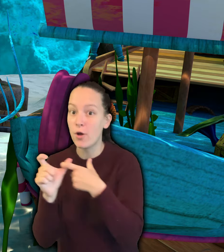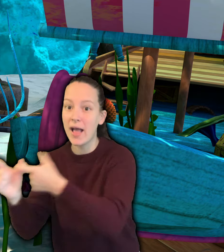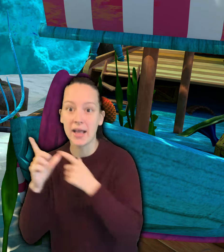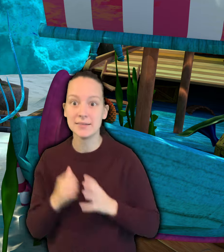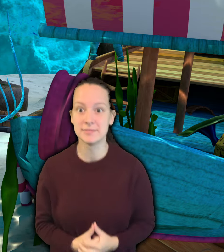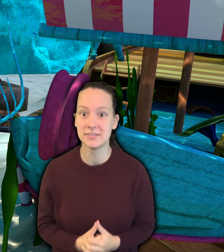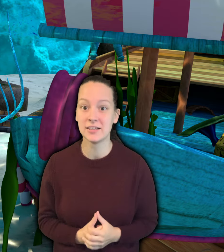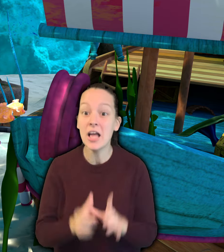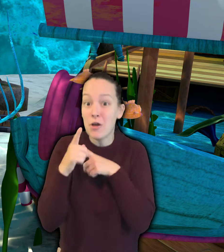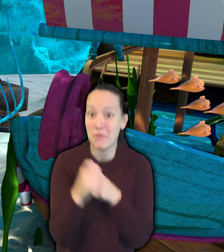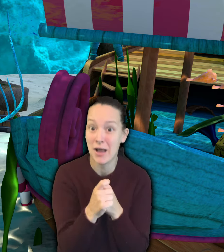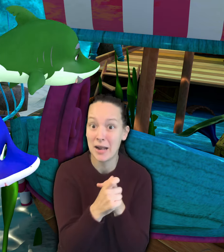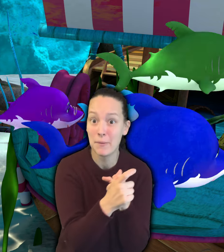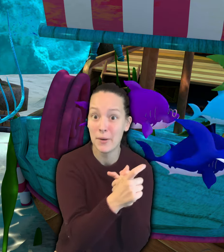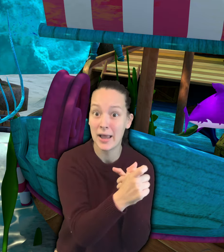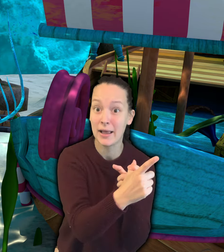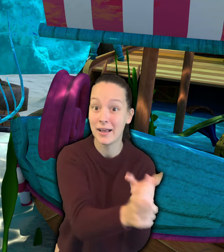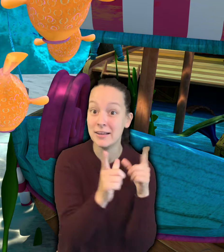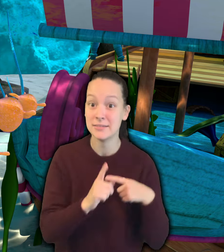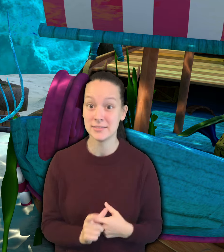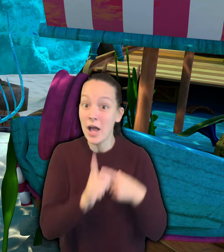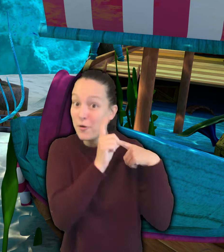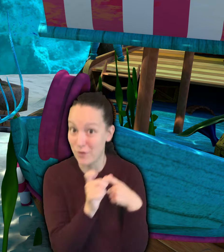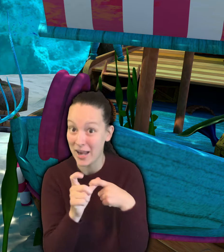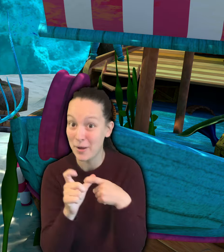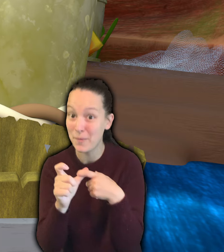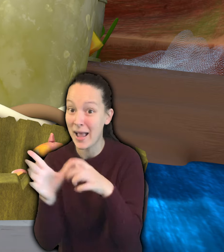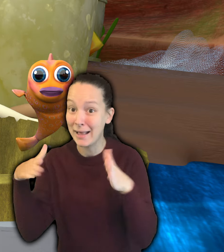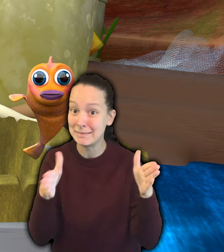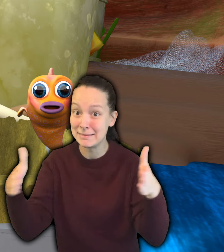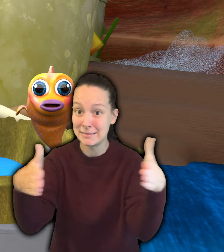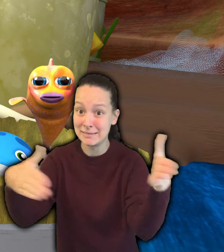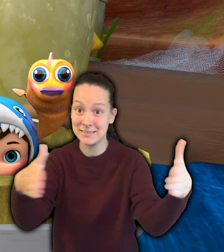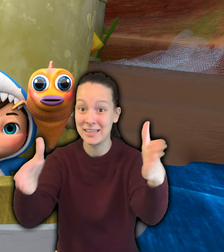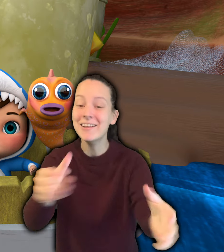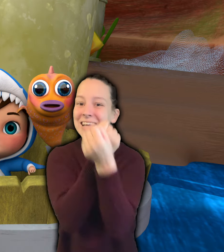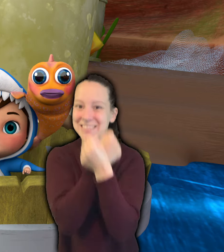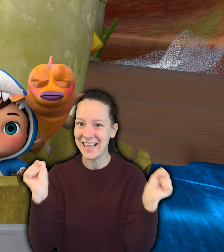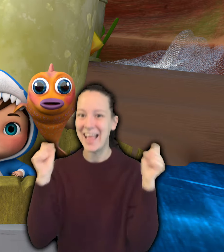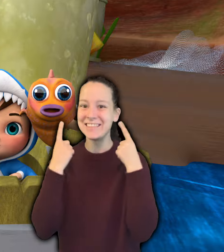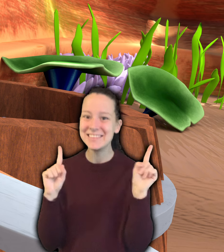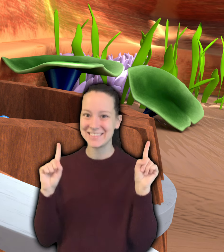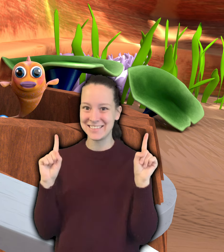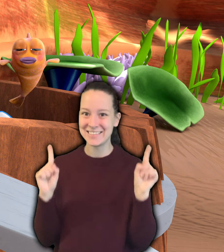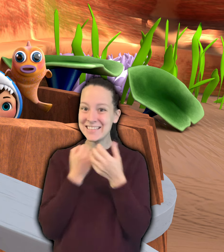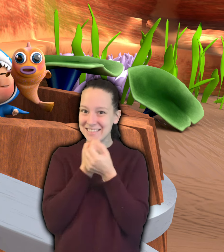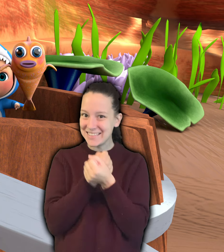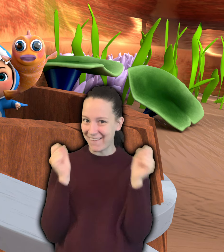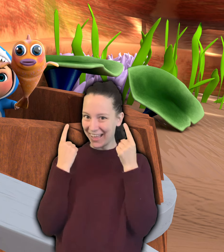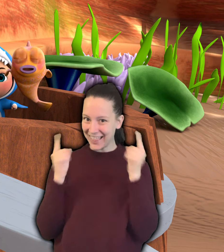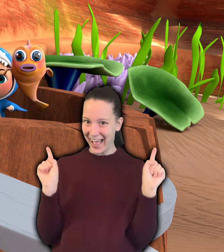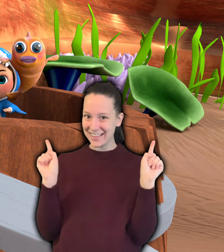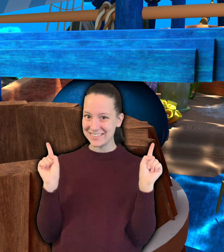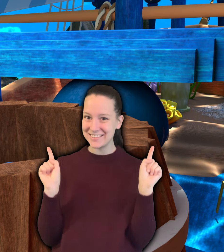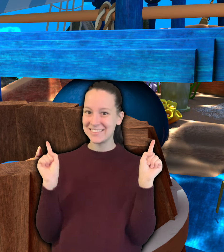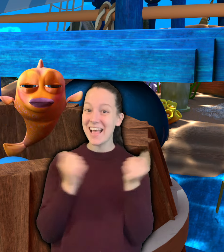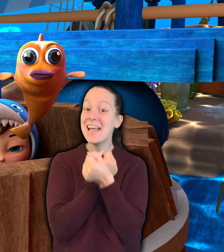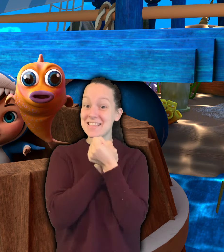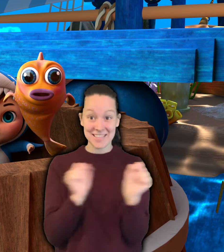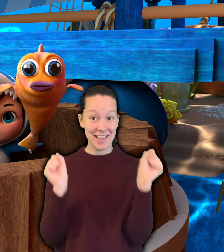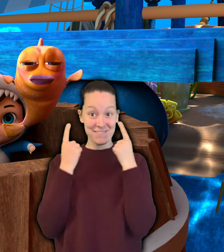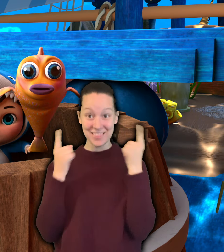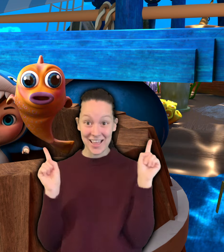逃げろ逃げろ逃げろもう安心たた